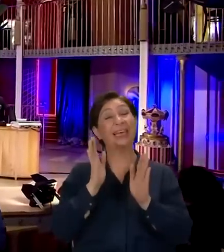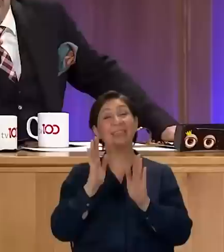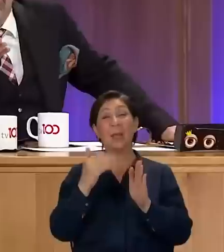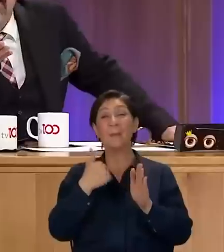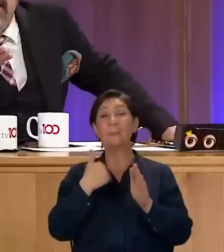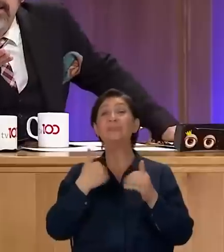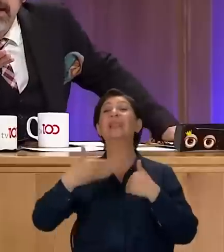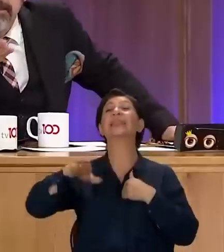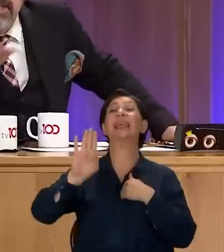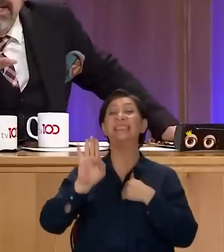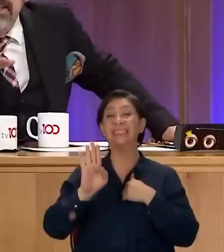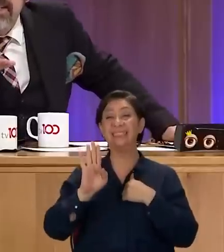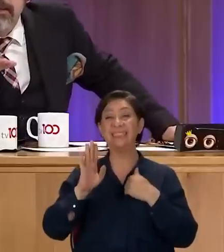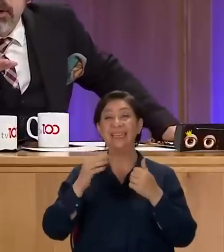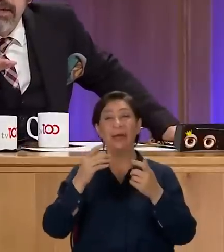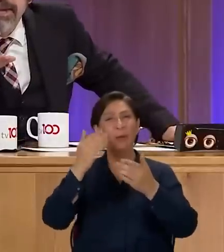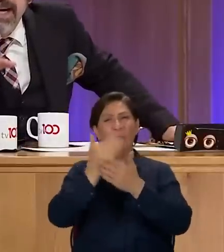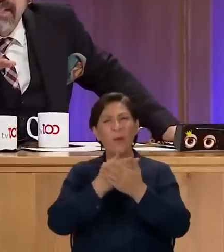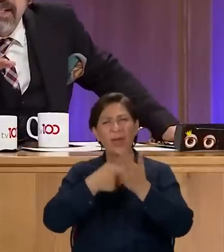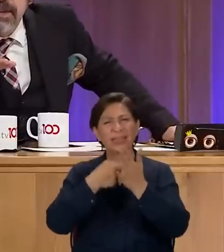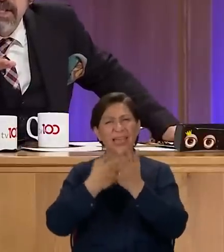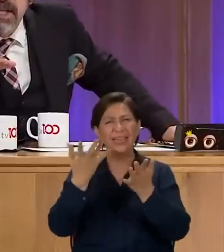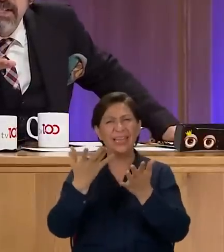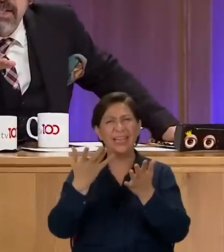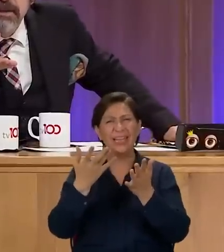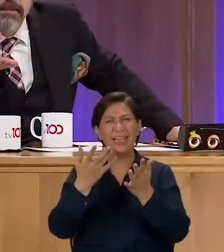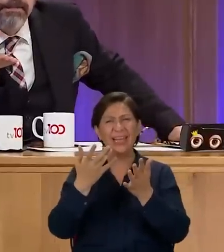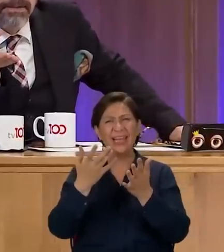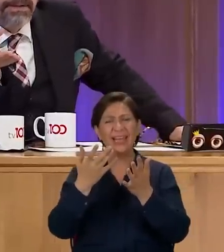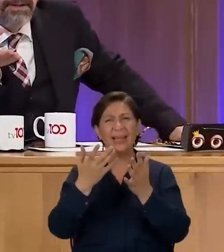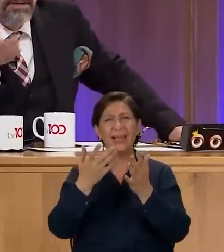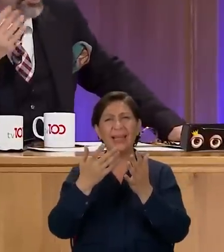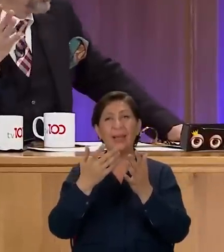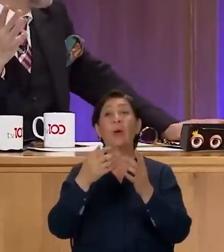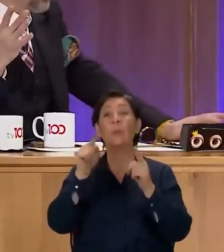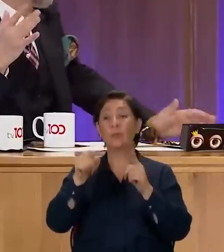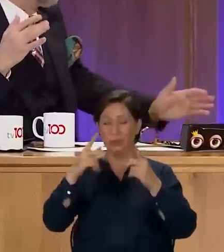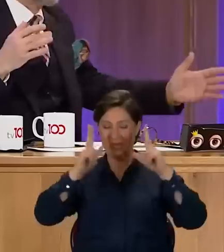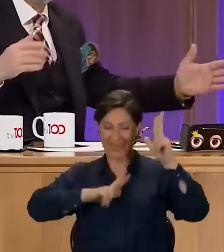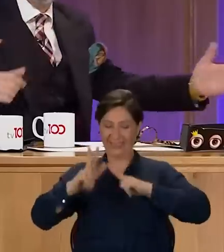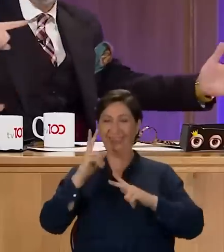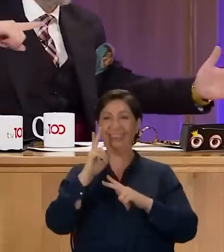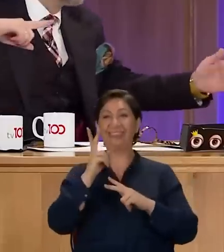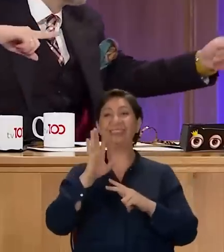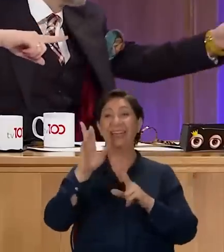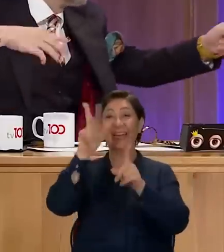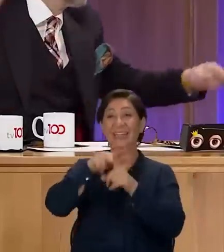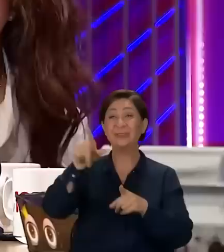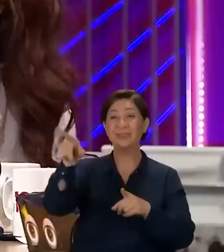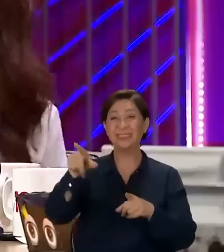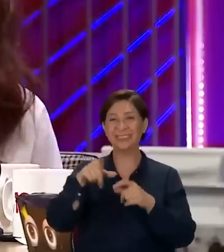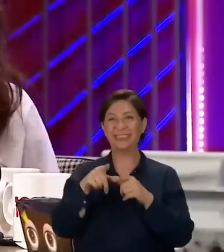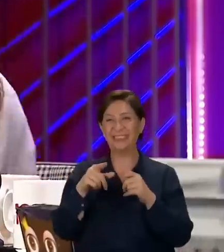o bizimle değilsin. Bizimle Dilson programı hangisiydi? Bizimle Dilson? Bu tarz ha. Katılmış gibi söyledi.